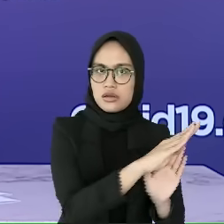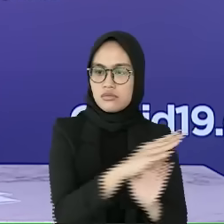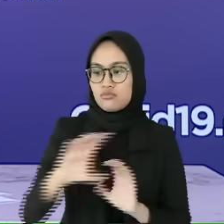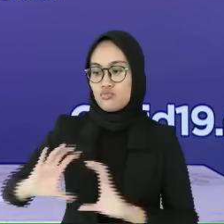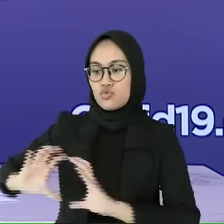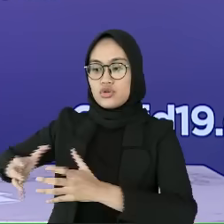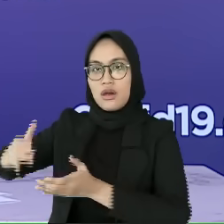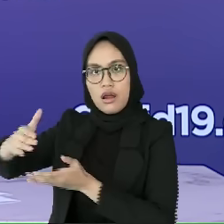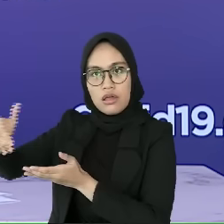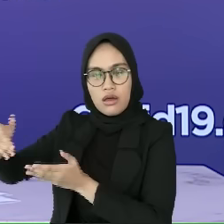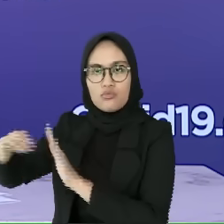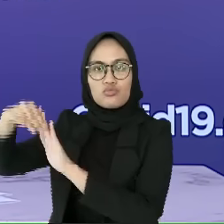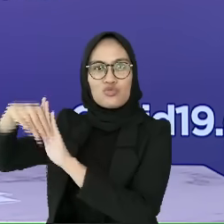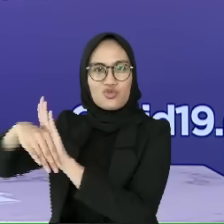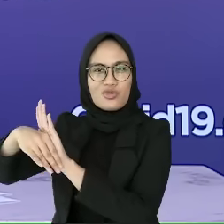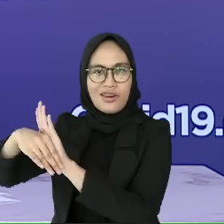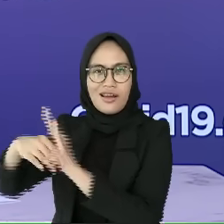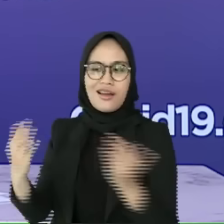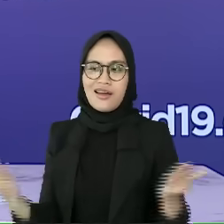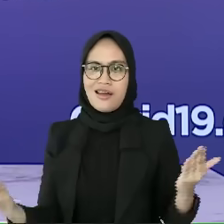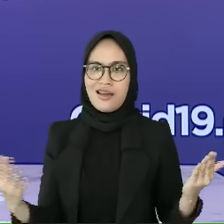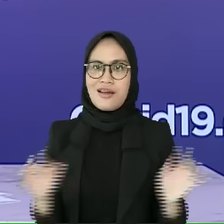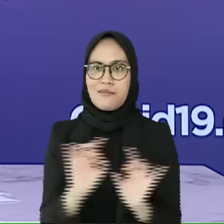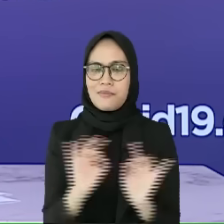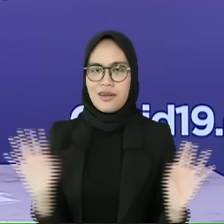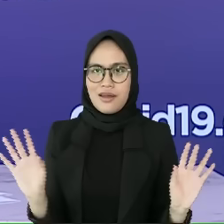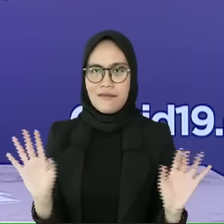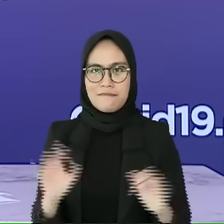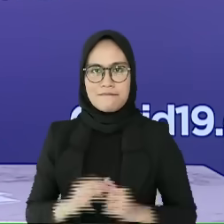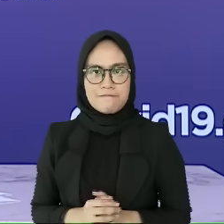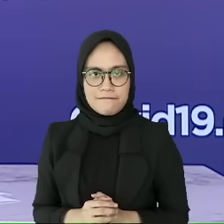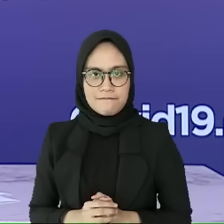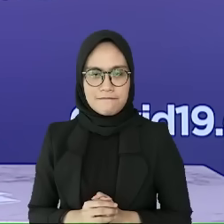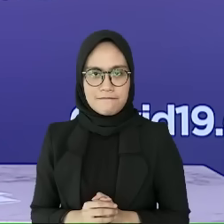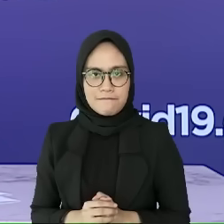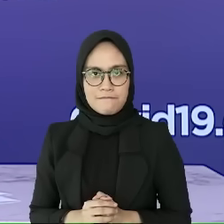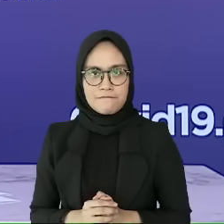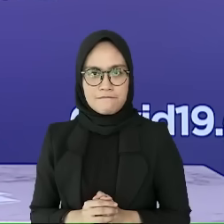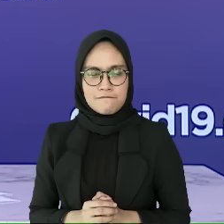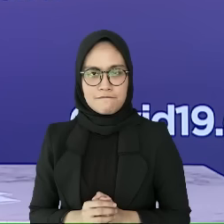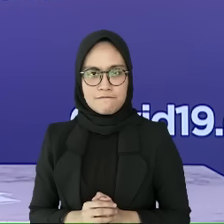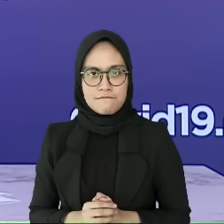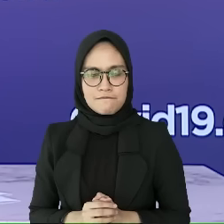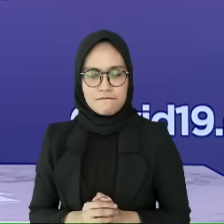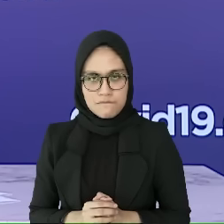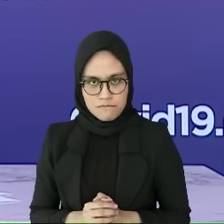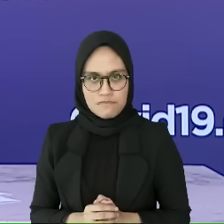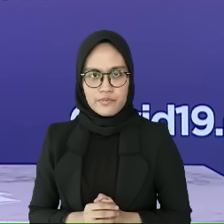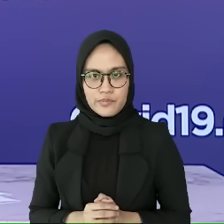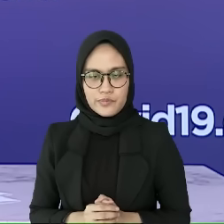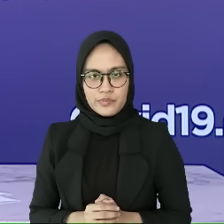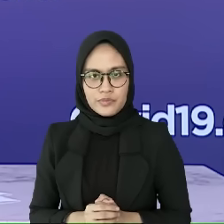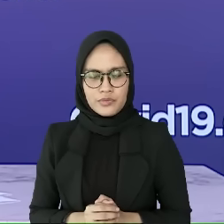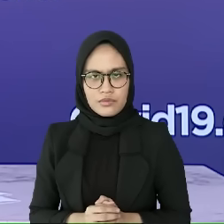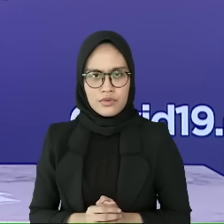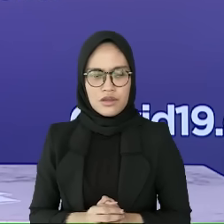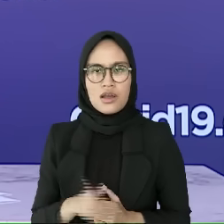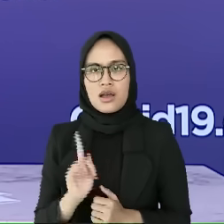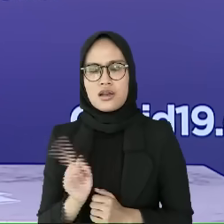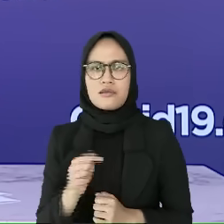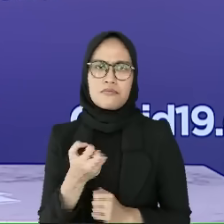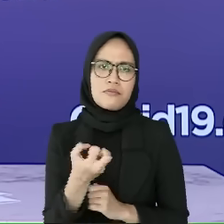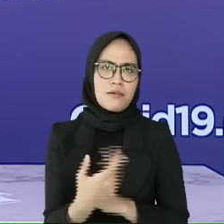sebaliknya, lonjakan kasus di tingkat global dan beberapa negara tidak memberikan dampak signifikan terhadap perkembangan kasus